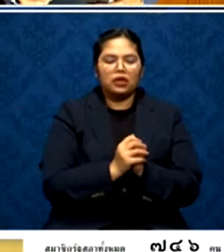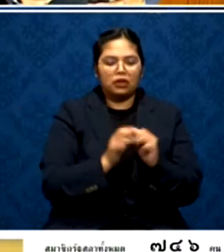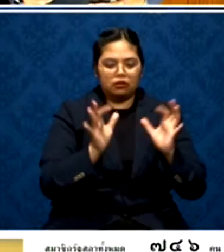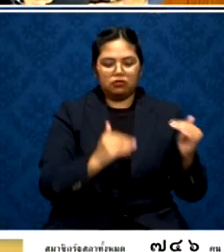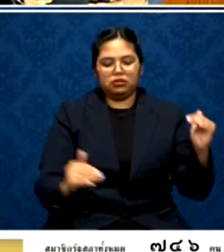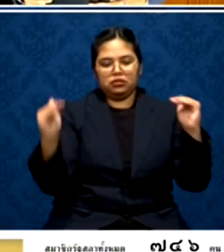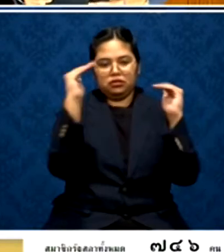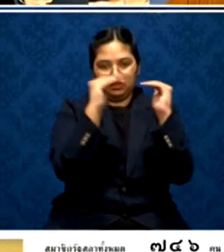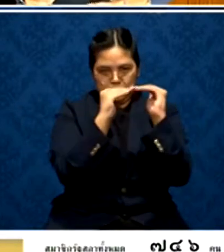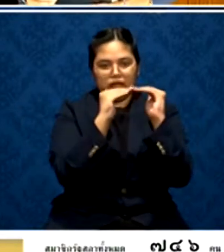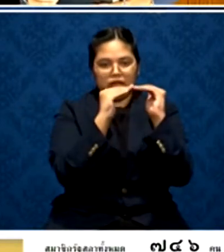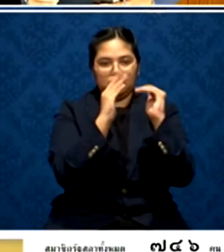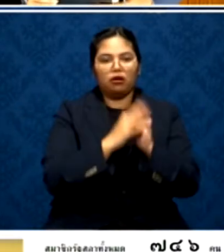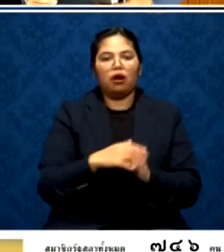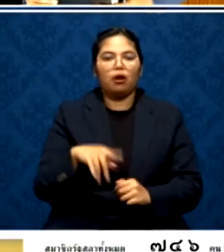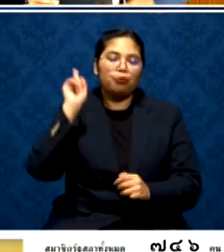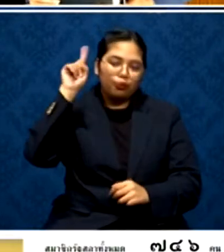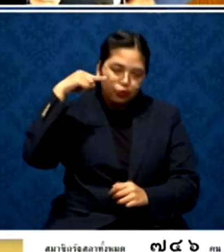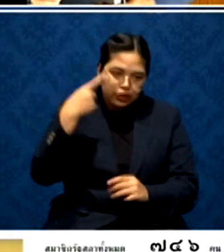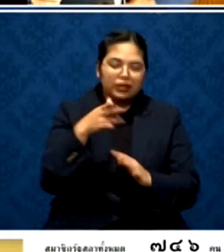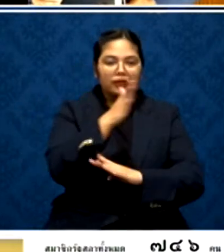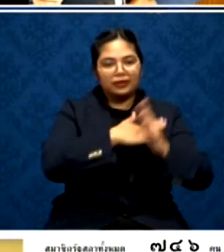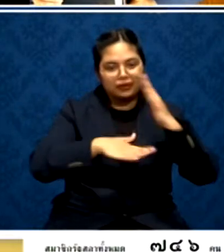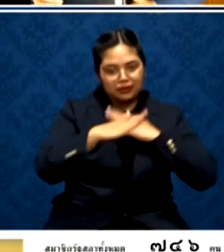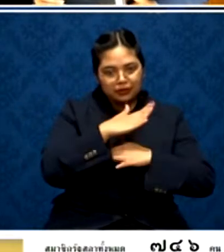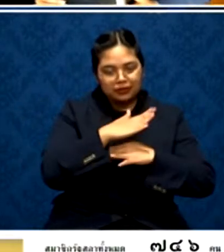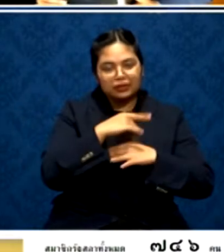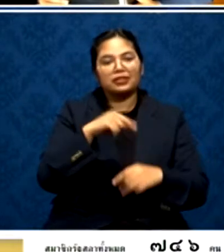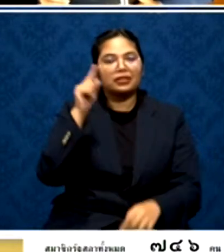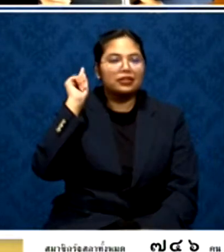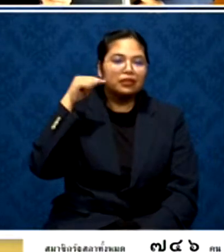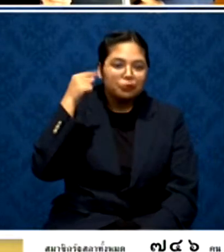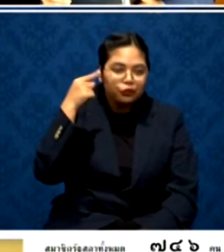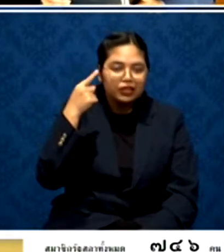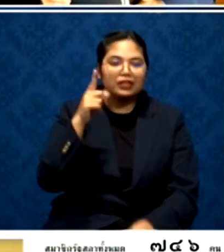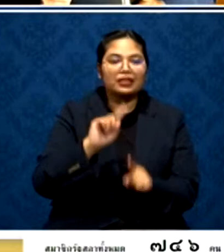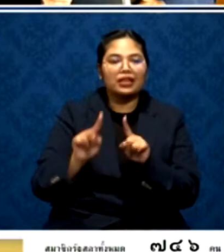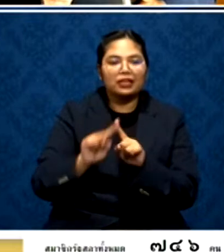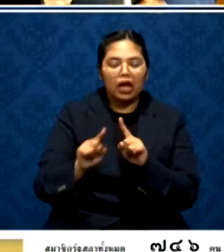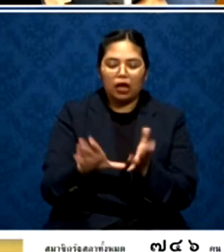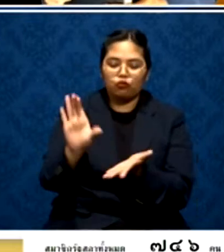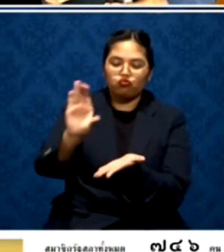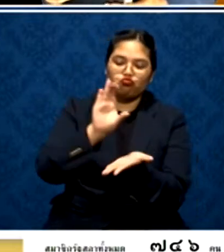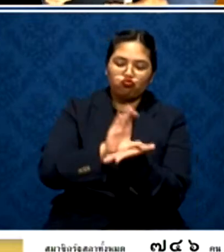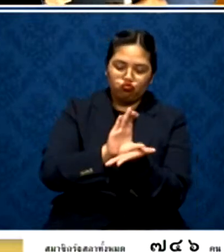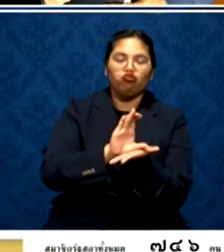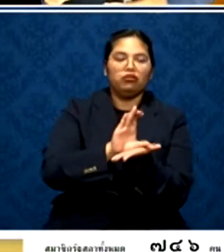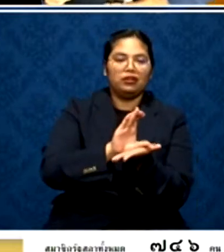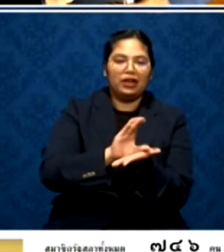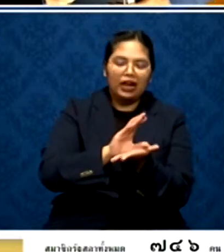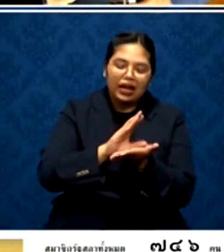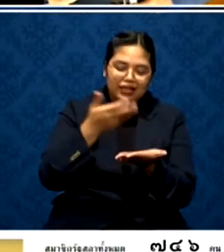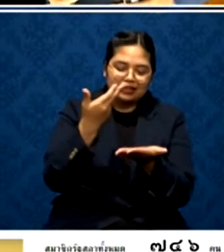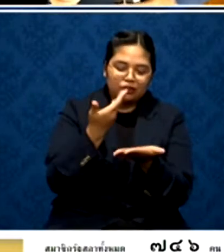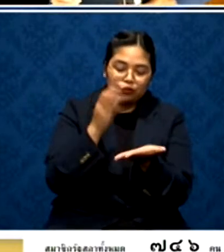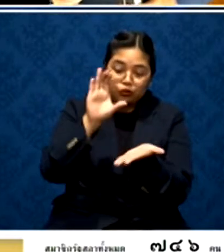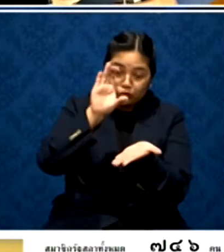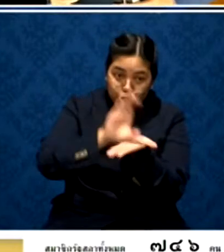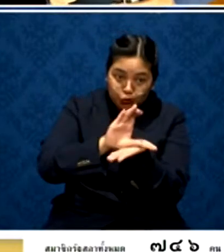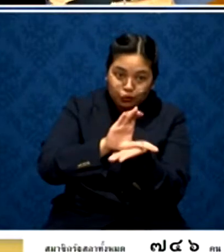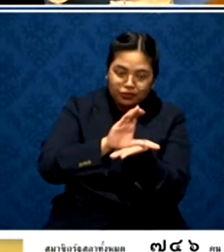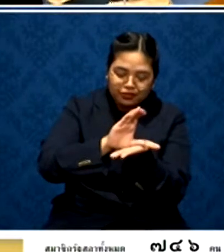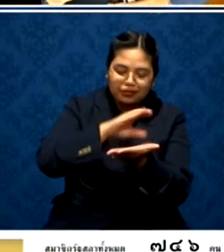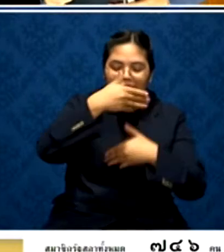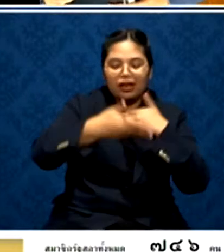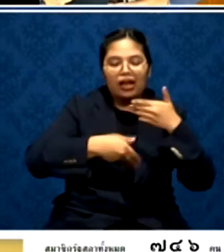รีเพื่อเปิดโอกาสให้สตรีในชุมชนเข้าถึงแหล่งเงินทุนสำหรับสร้างอาชีพสร้างรายได้และมีชีวิต